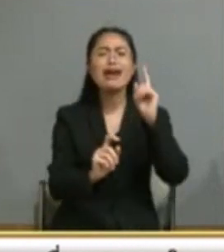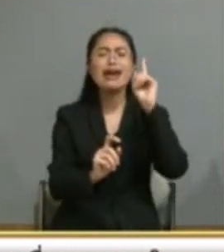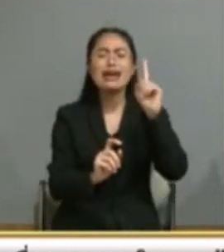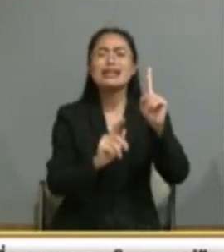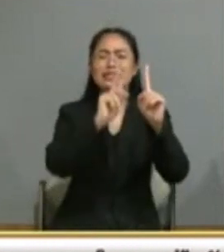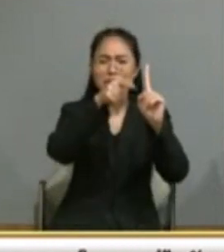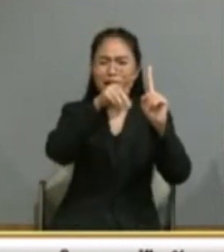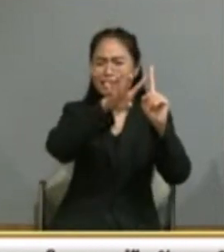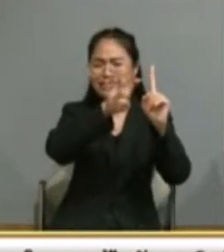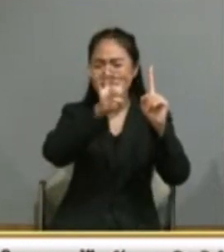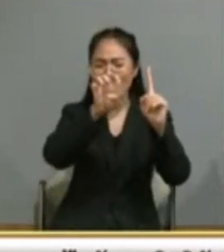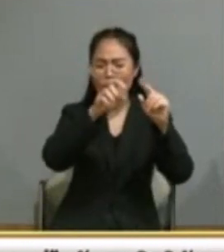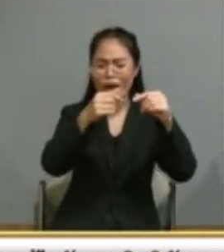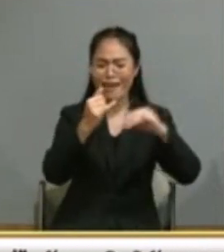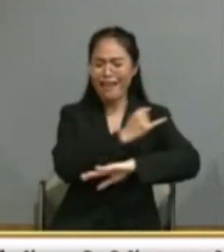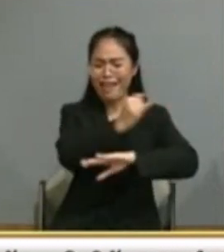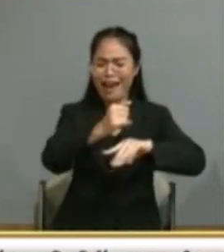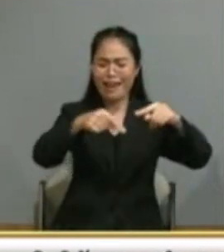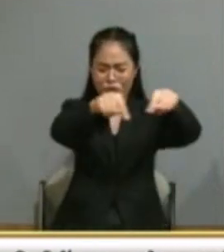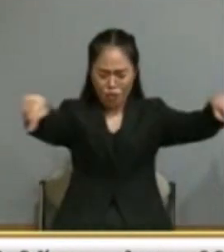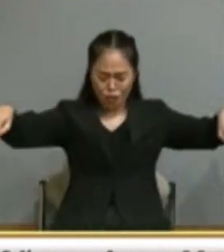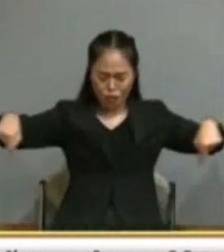1,400 คนไล่เี่ย มันเทากับดอนเมืไหม